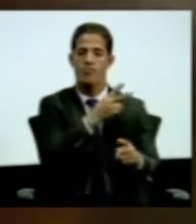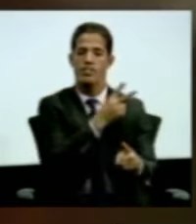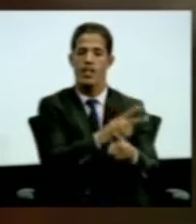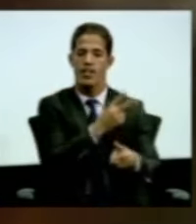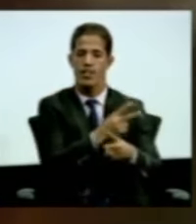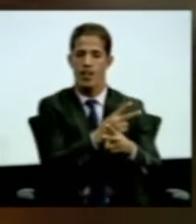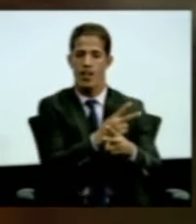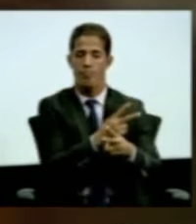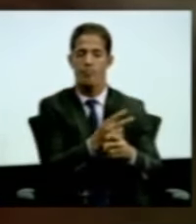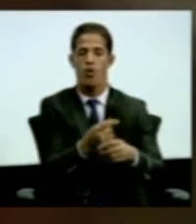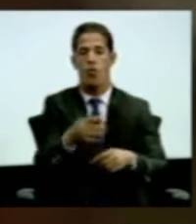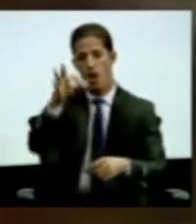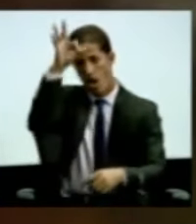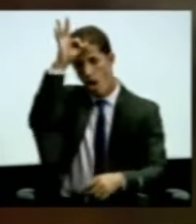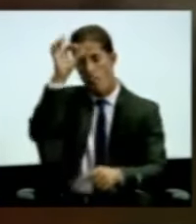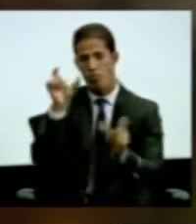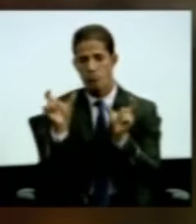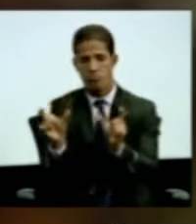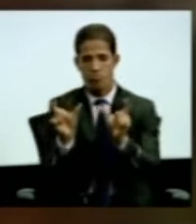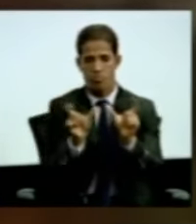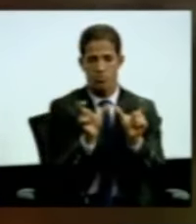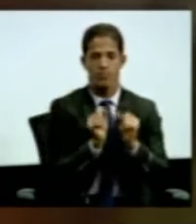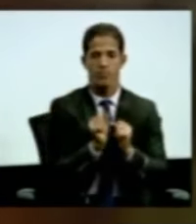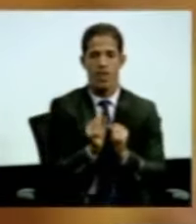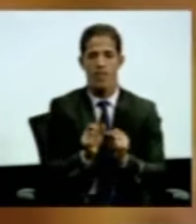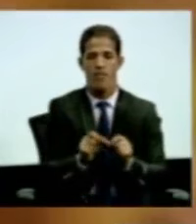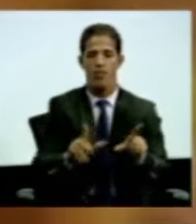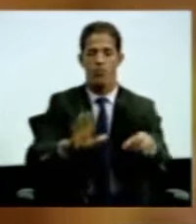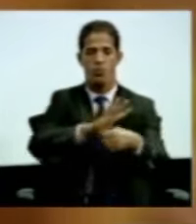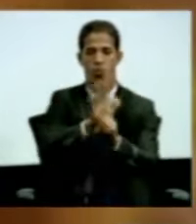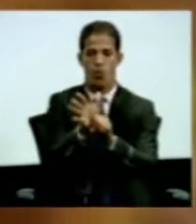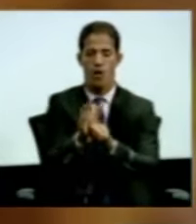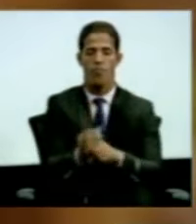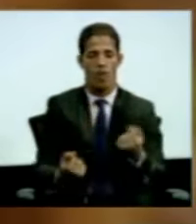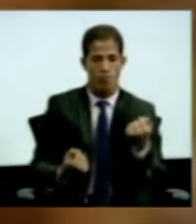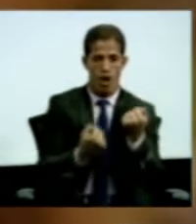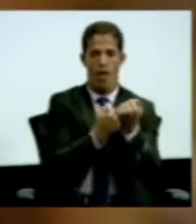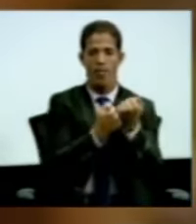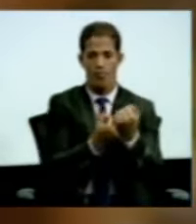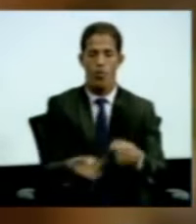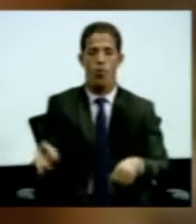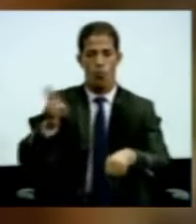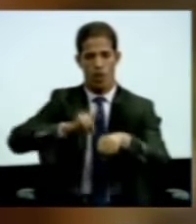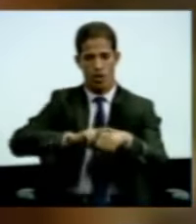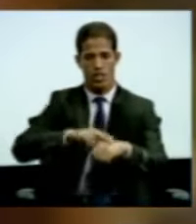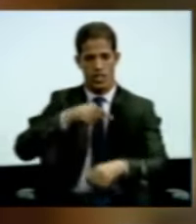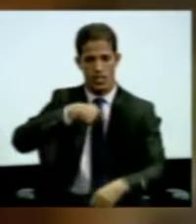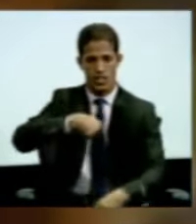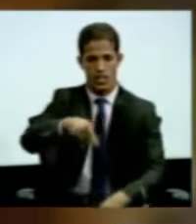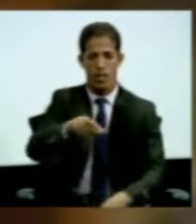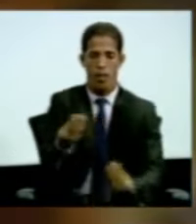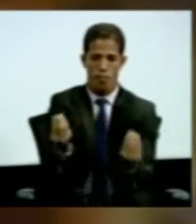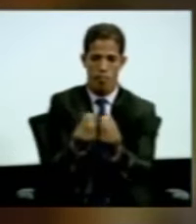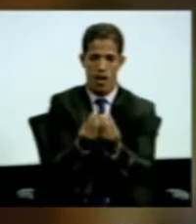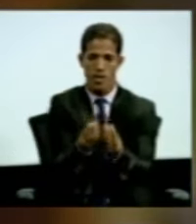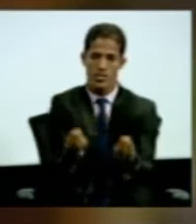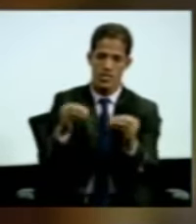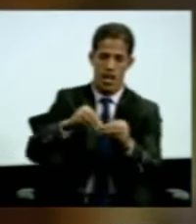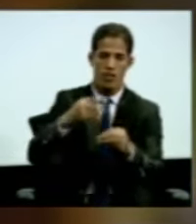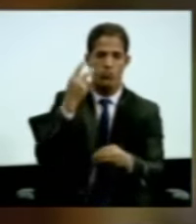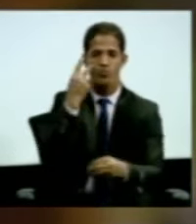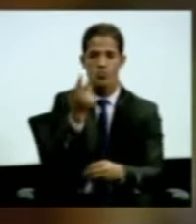التي تم اتخاذها لمحاصره تفشي الفيروس وال تلك التي ستتخذ لاحقا مع تطورات الوضع الداخلي